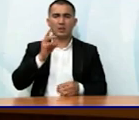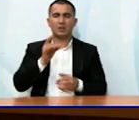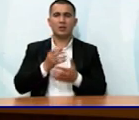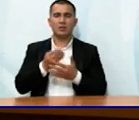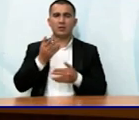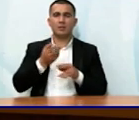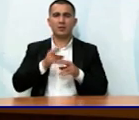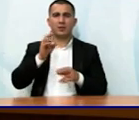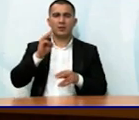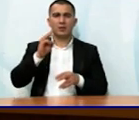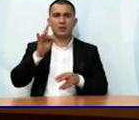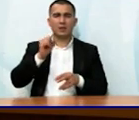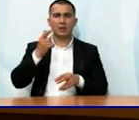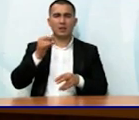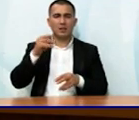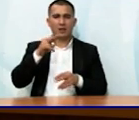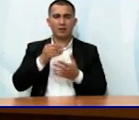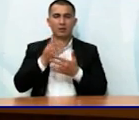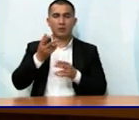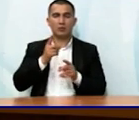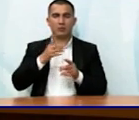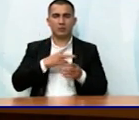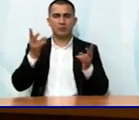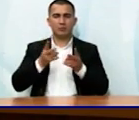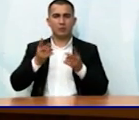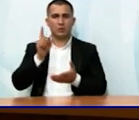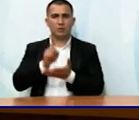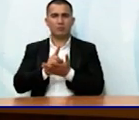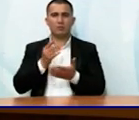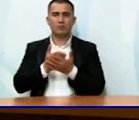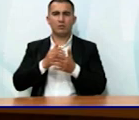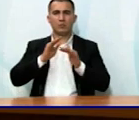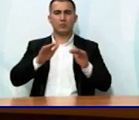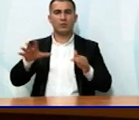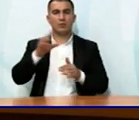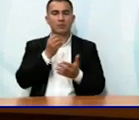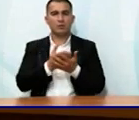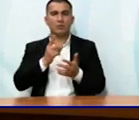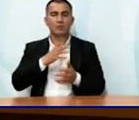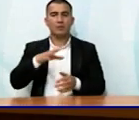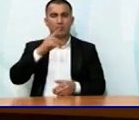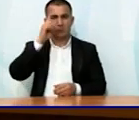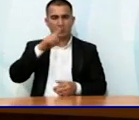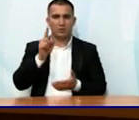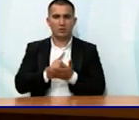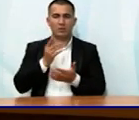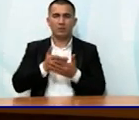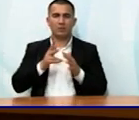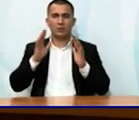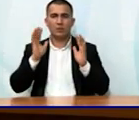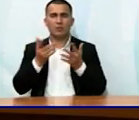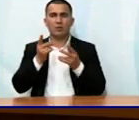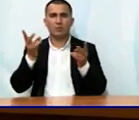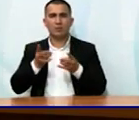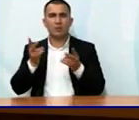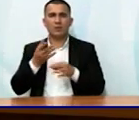джихатнима. Трагедия да албатта фаджия болиш керек. Лекин окучилар шуну билинки, фаджия дегани хар доим хам